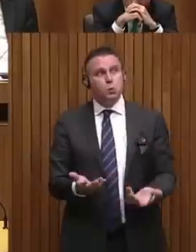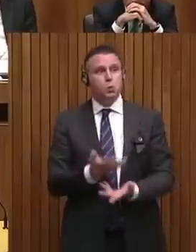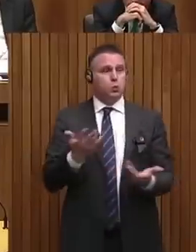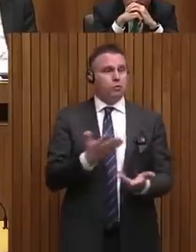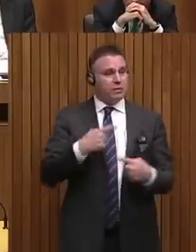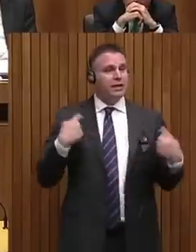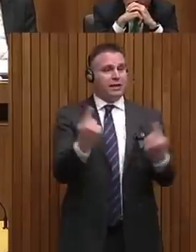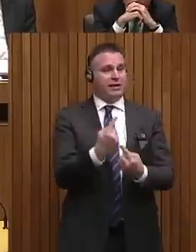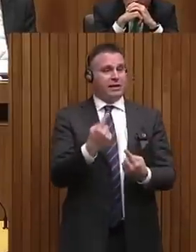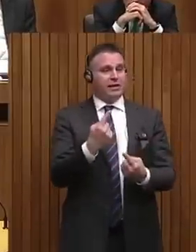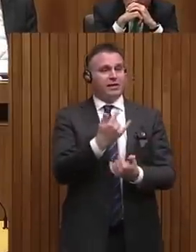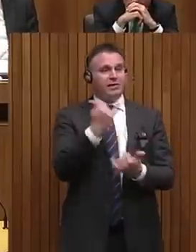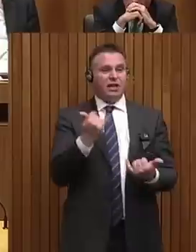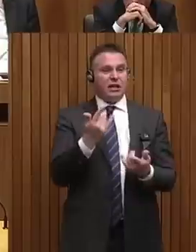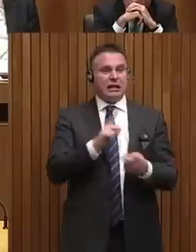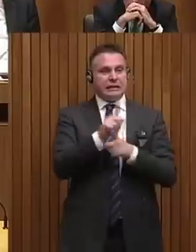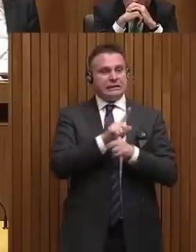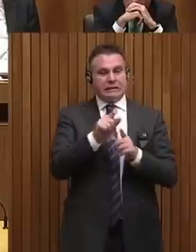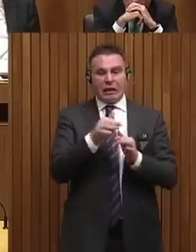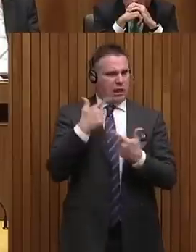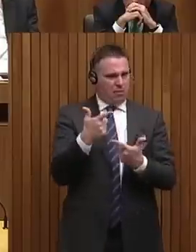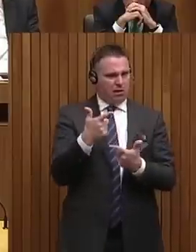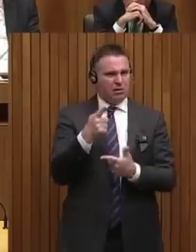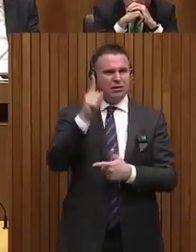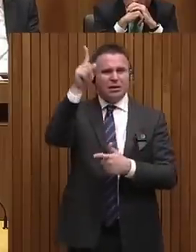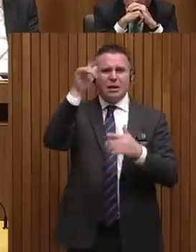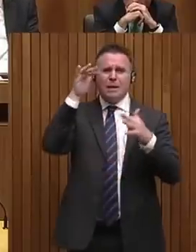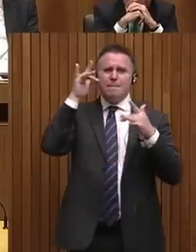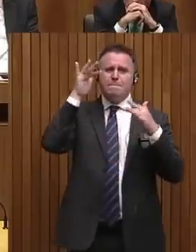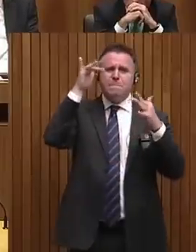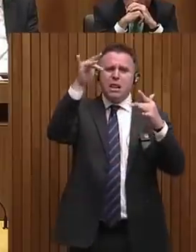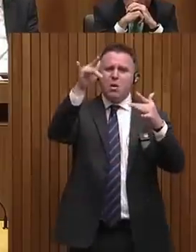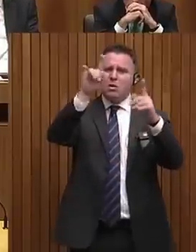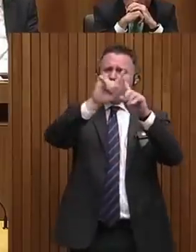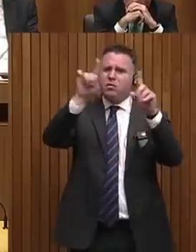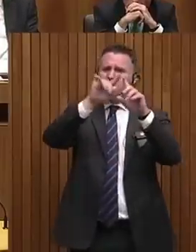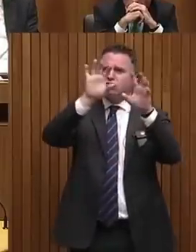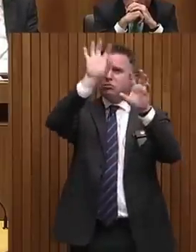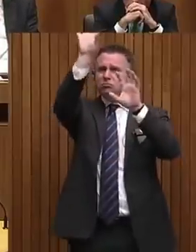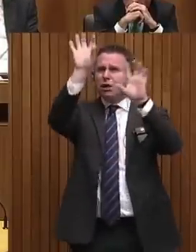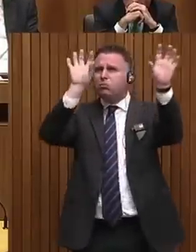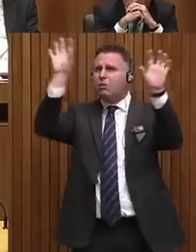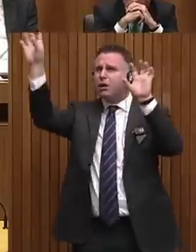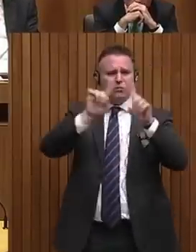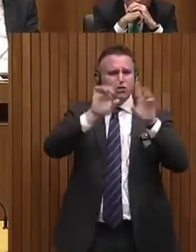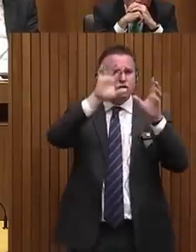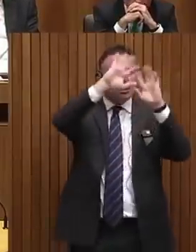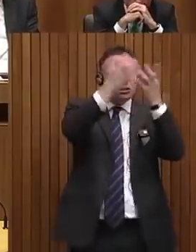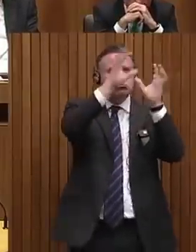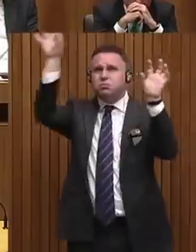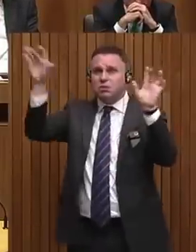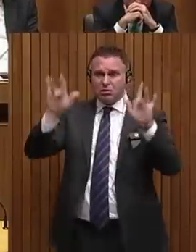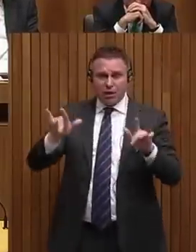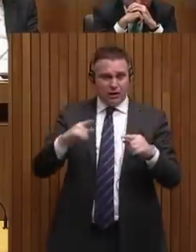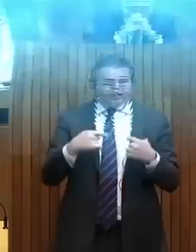wir sind ja wirklich nur ein Tropfen Zeit. Da oben sind Millionen von Galaxien mit jeweils Milliarden von Planeten. Und wir